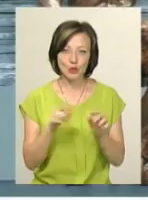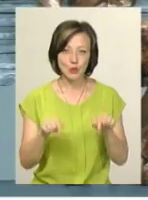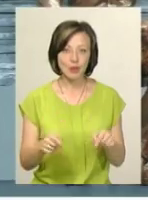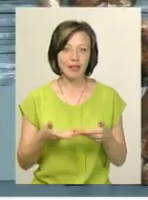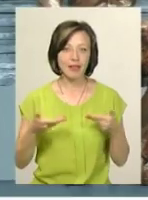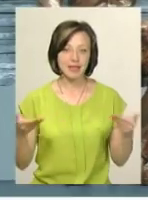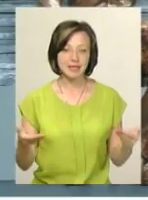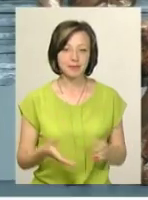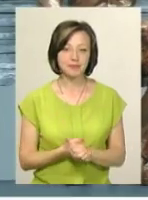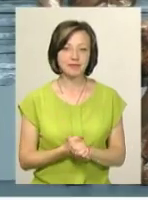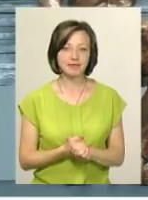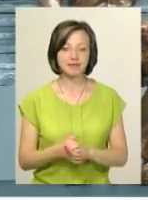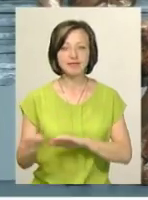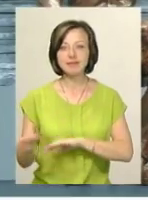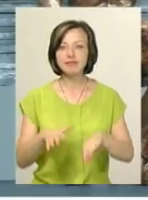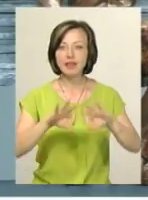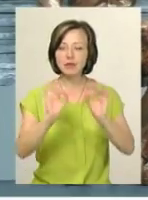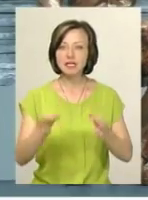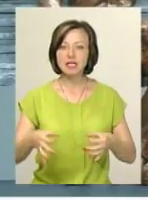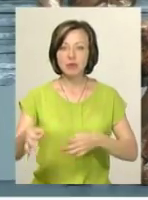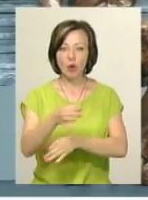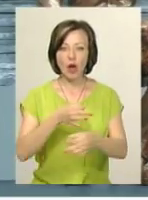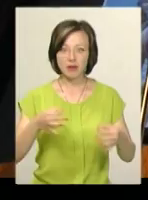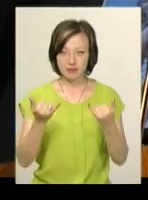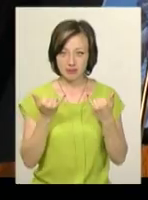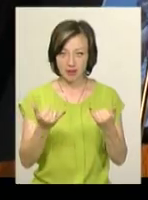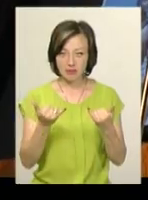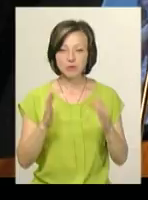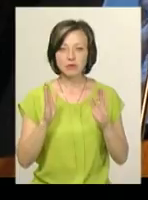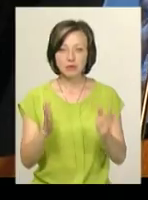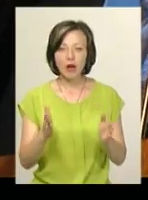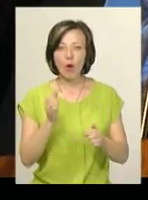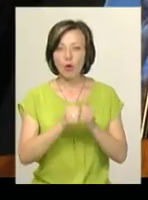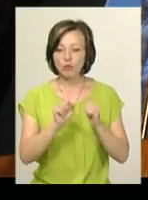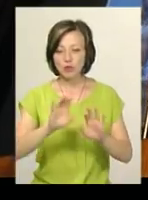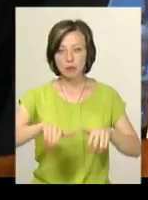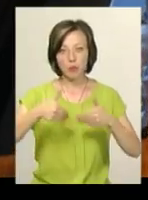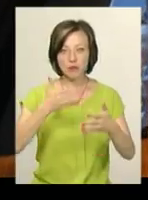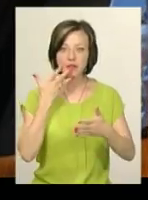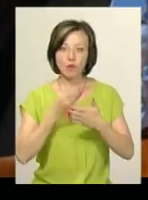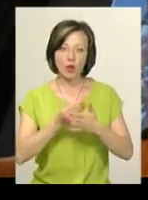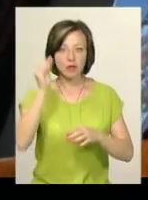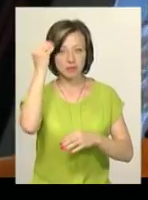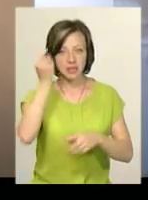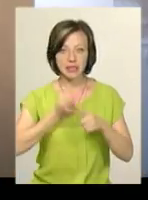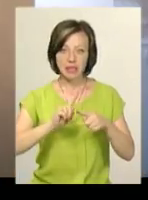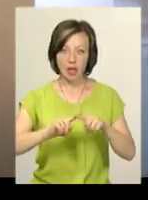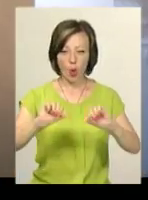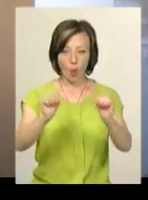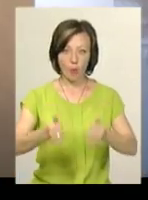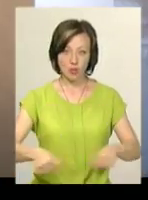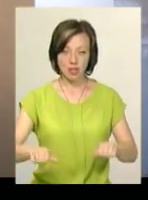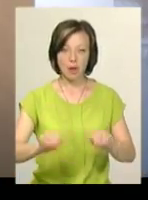нас. Мистецький проєкт наразі винесли на громадське обговорення. За словами Андрія Олеся, кожен може запропонувати своє бачення цієї